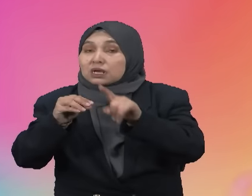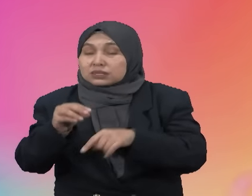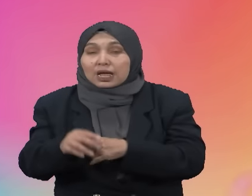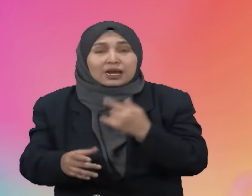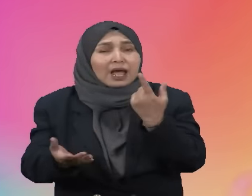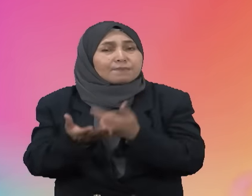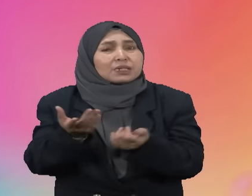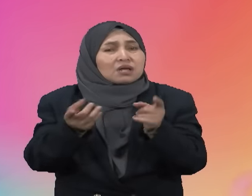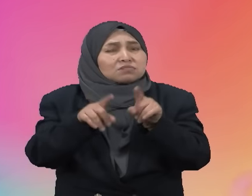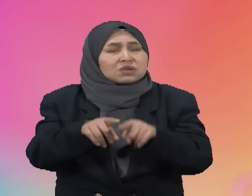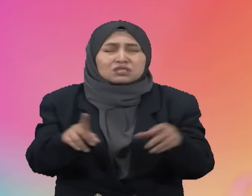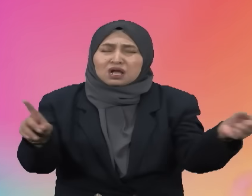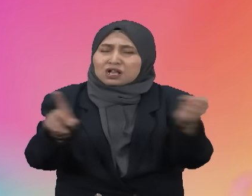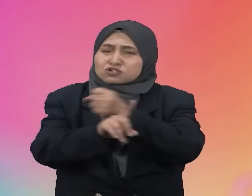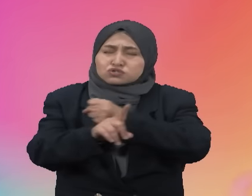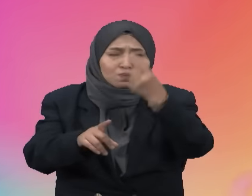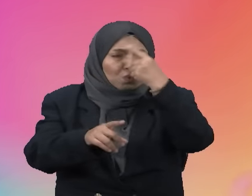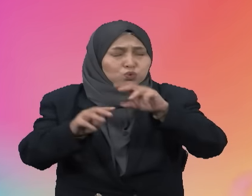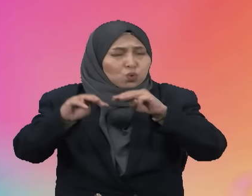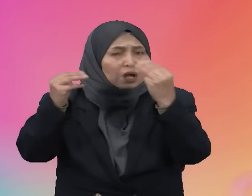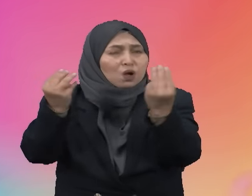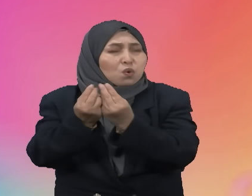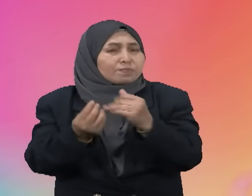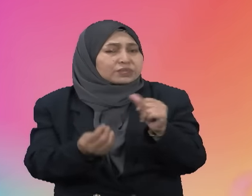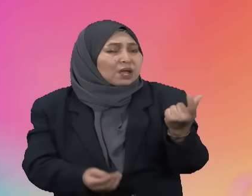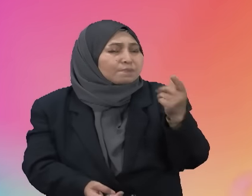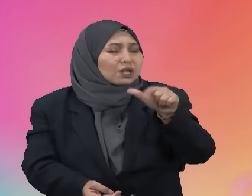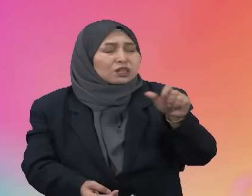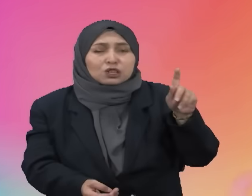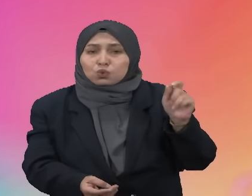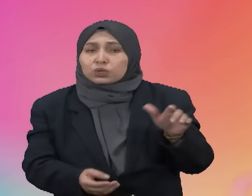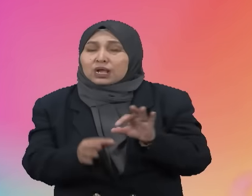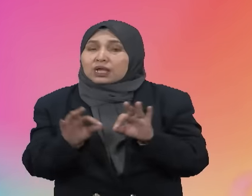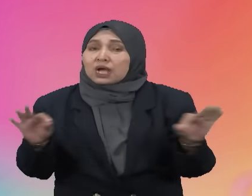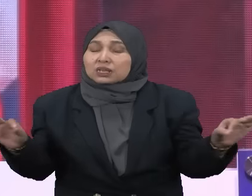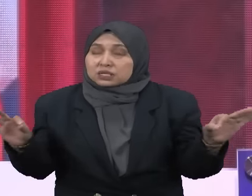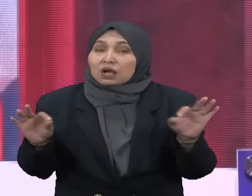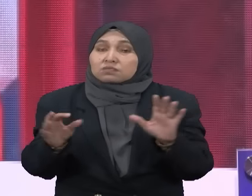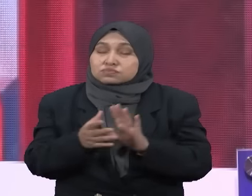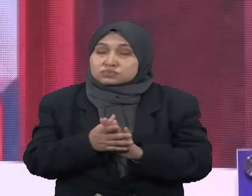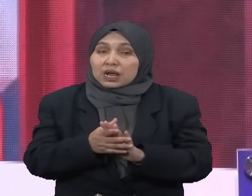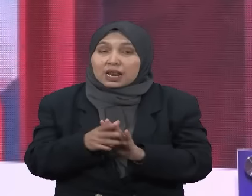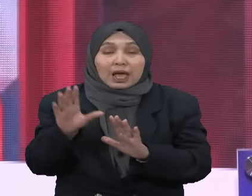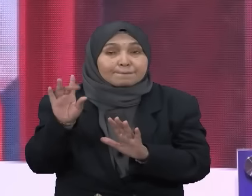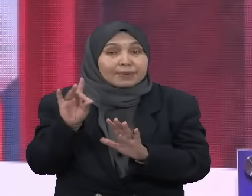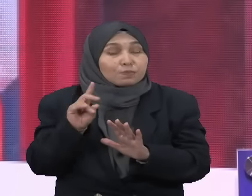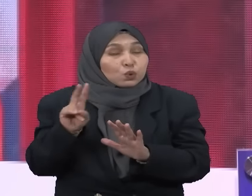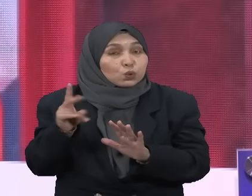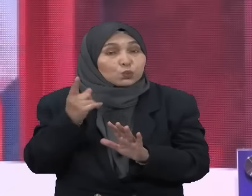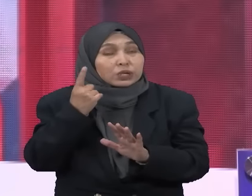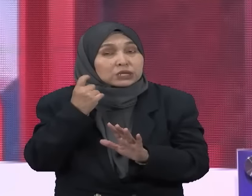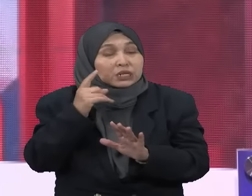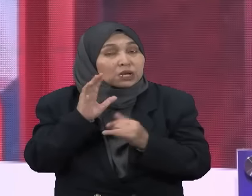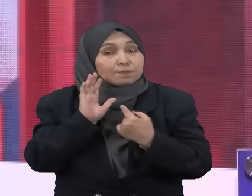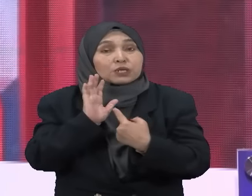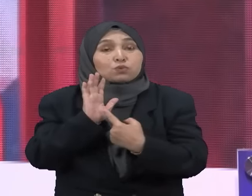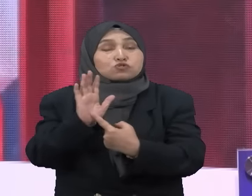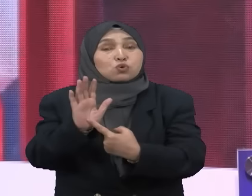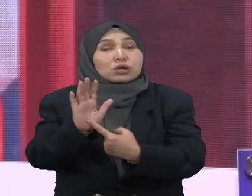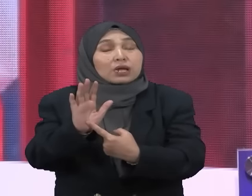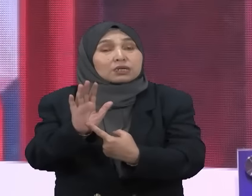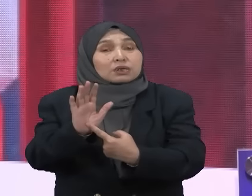akibat dan azab bagi kaum Nabi Lut AS. Jadi ayat yang ke-82 tadi menunjukkan